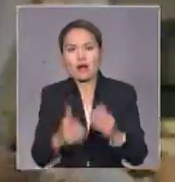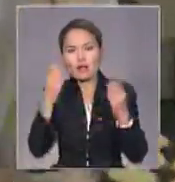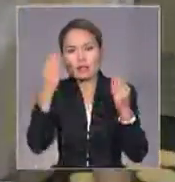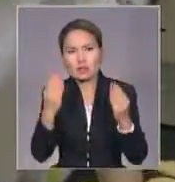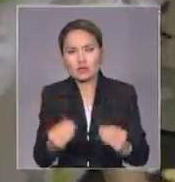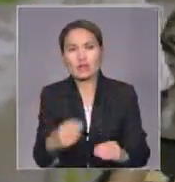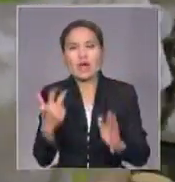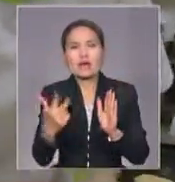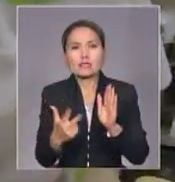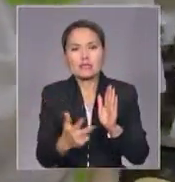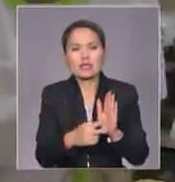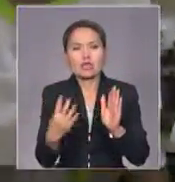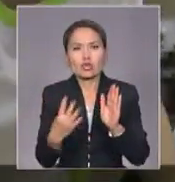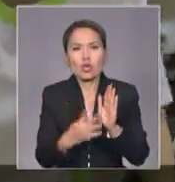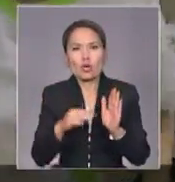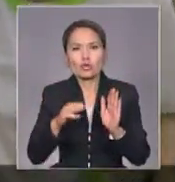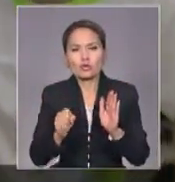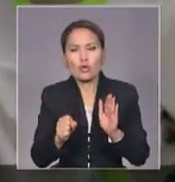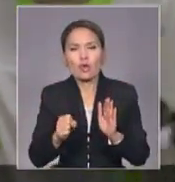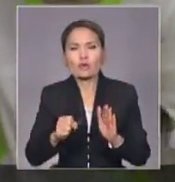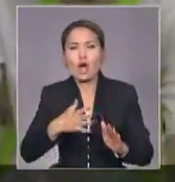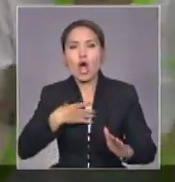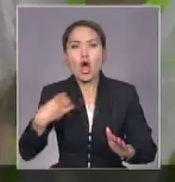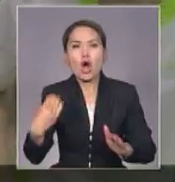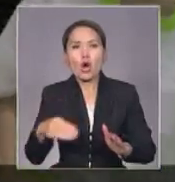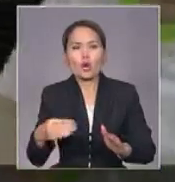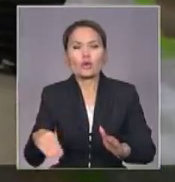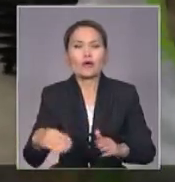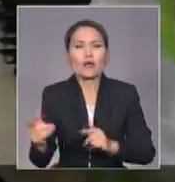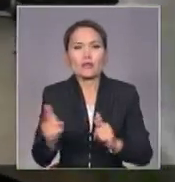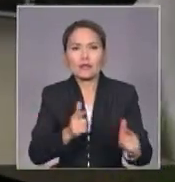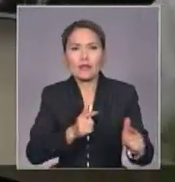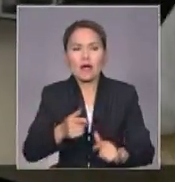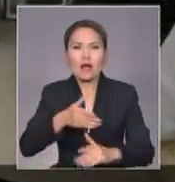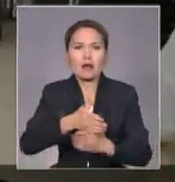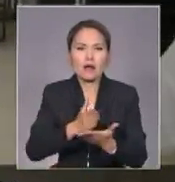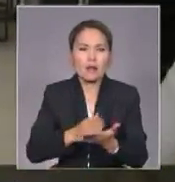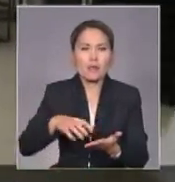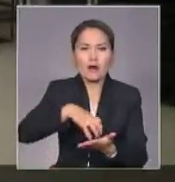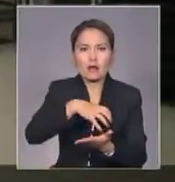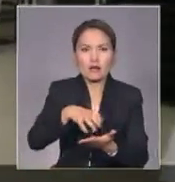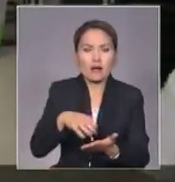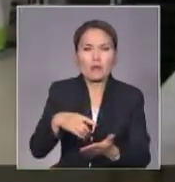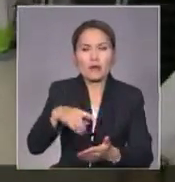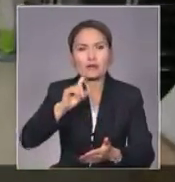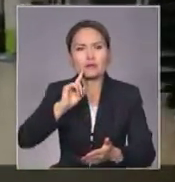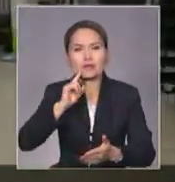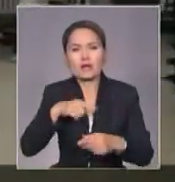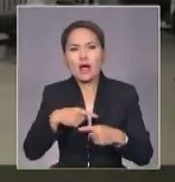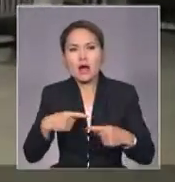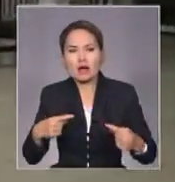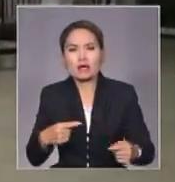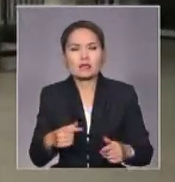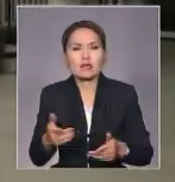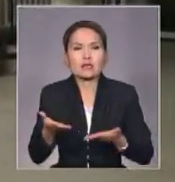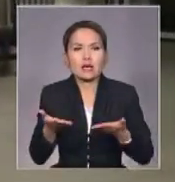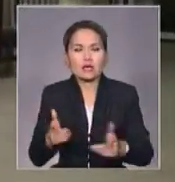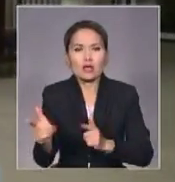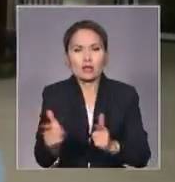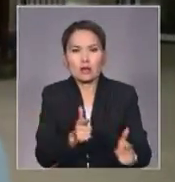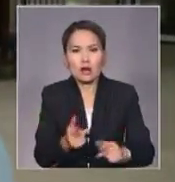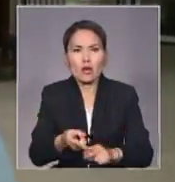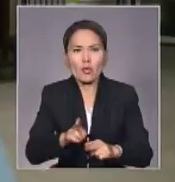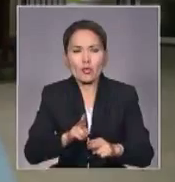тонна ұн өңделеді. Одан 15 мың тонна нан тоқаш өнімдері, 5-6 тонна кондитерлік өнімдер дайындалады. Мәселен,